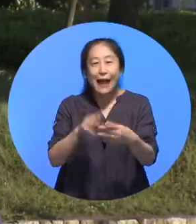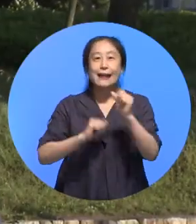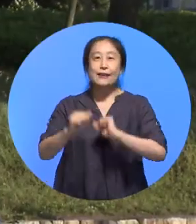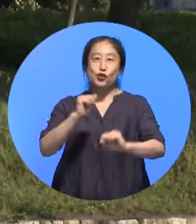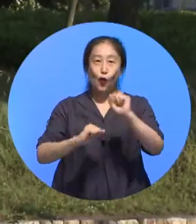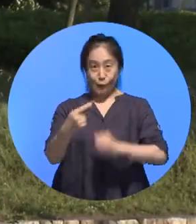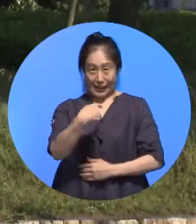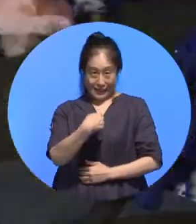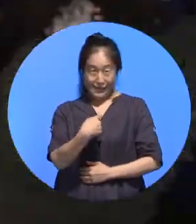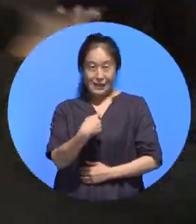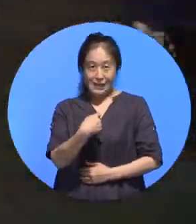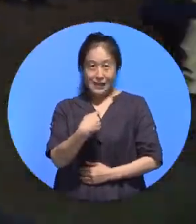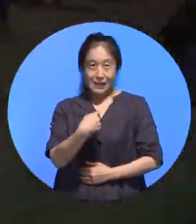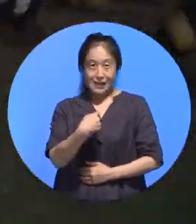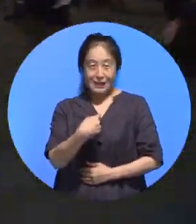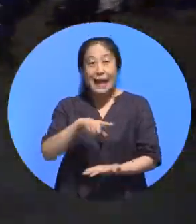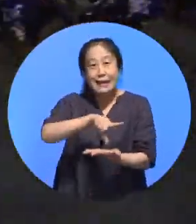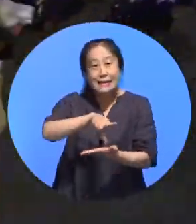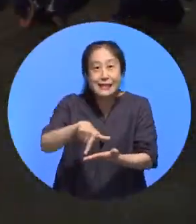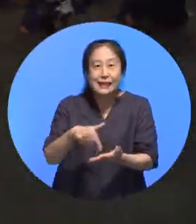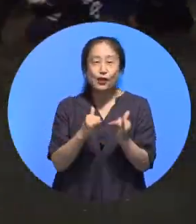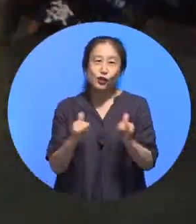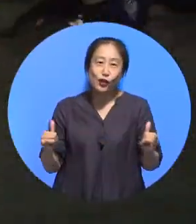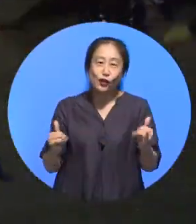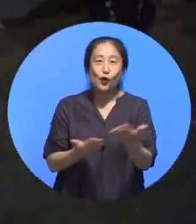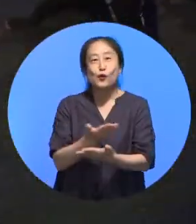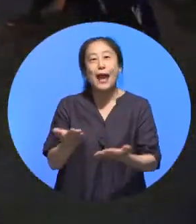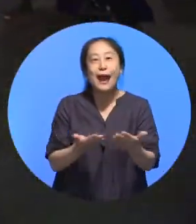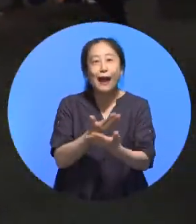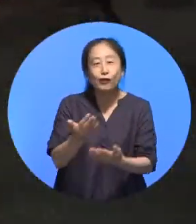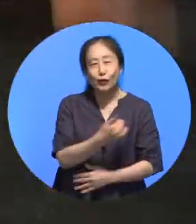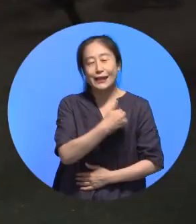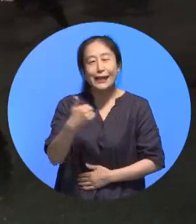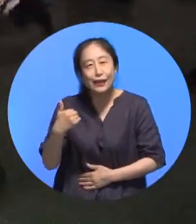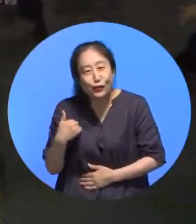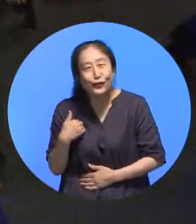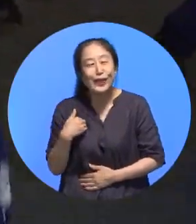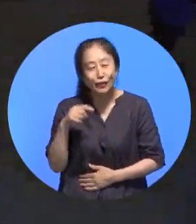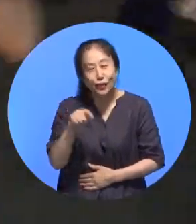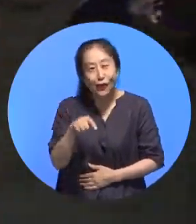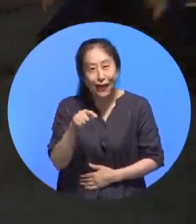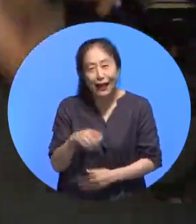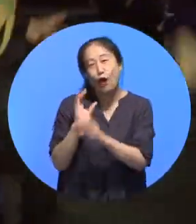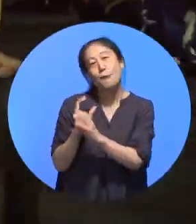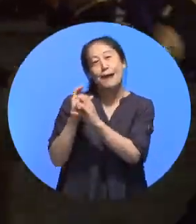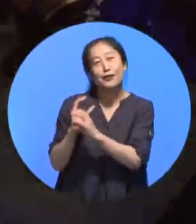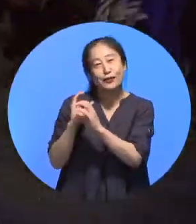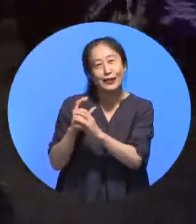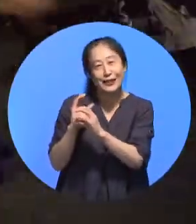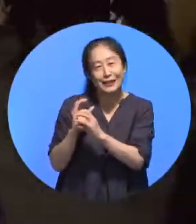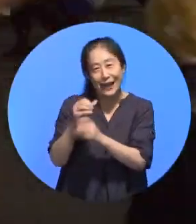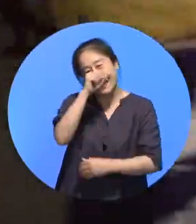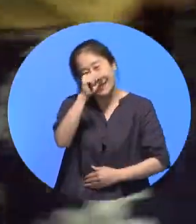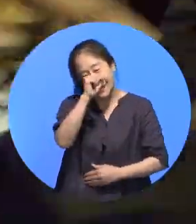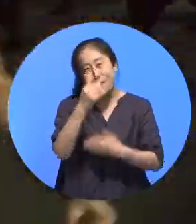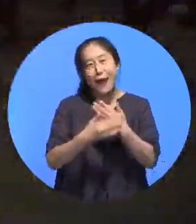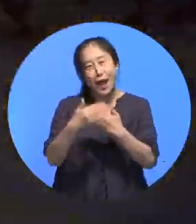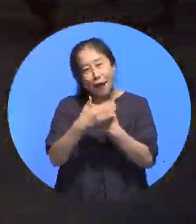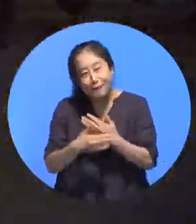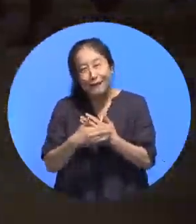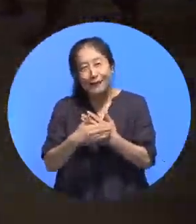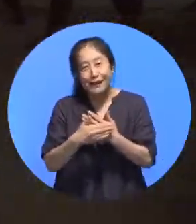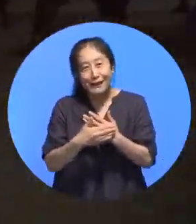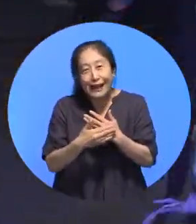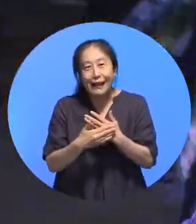拠点にしているのでそて地域の方と触れ合えるっていうのは水田祭りならではのことかなと思うので僕たちも水田